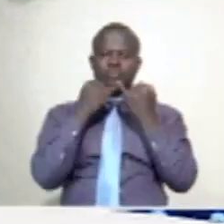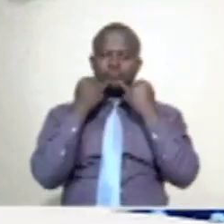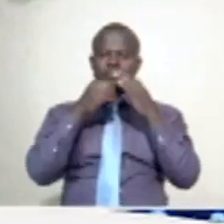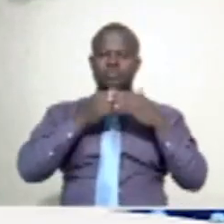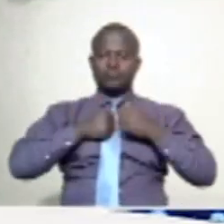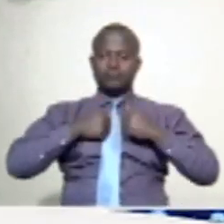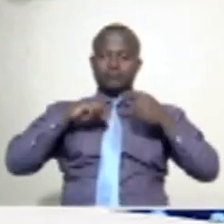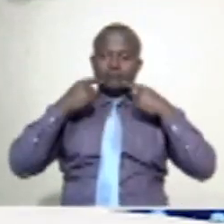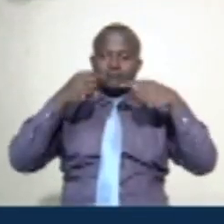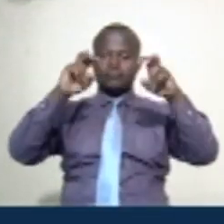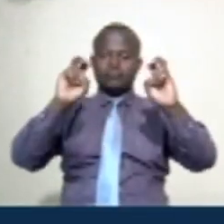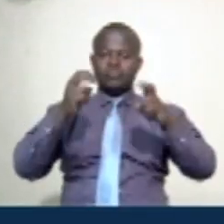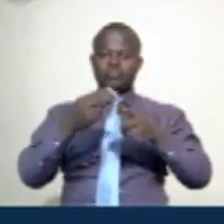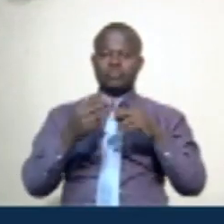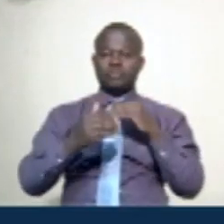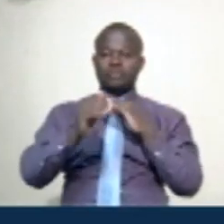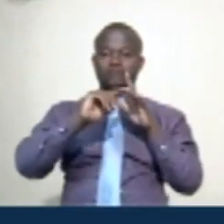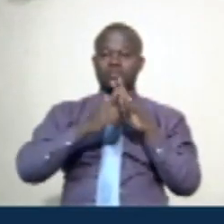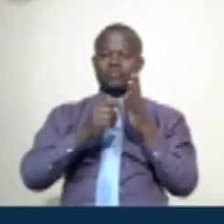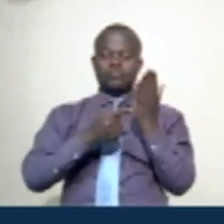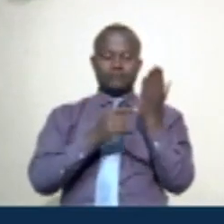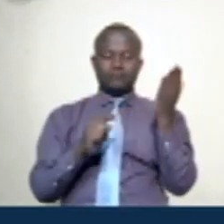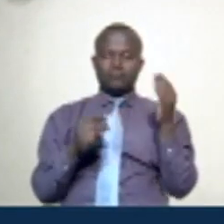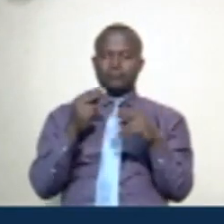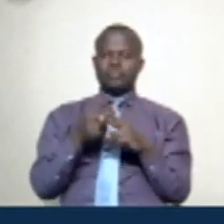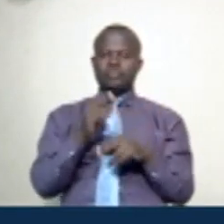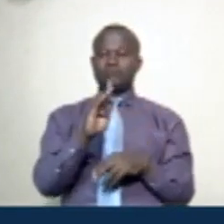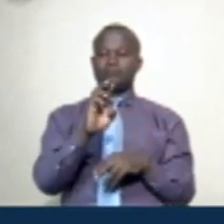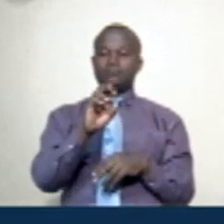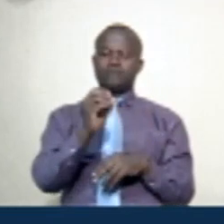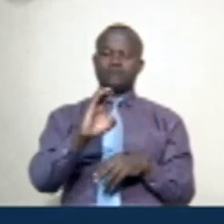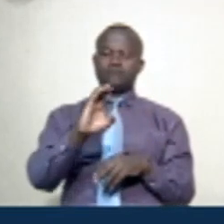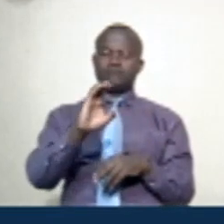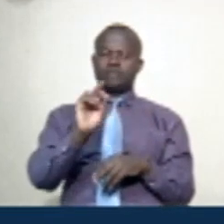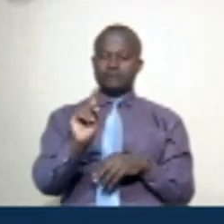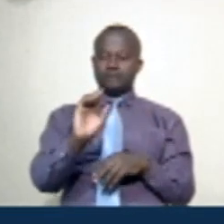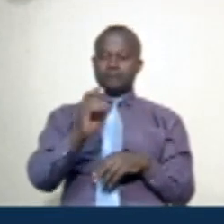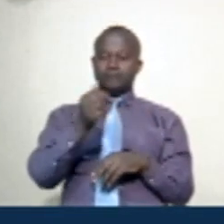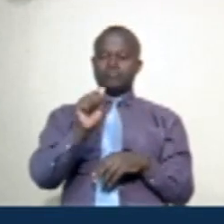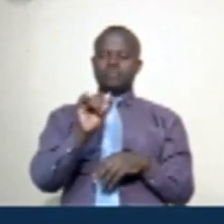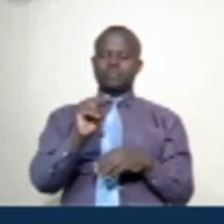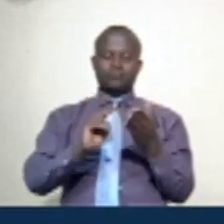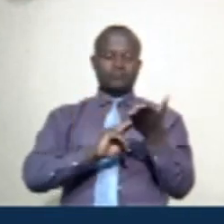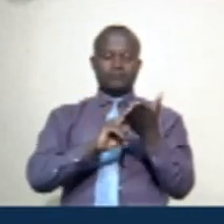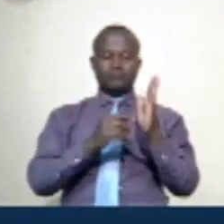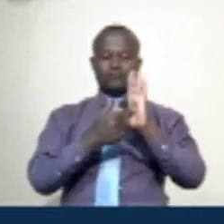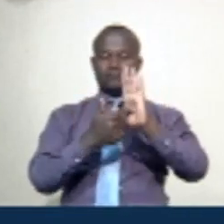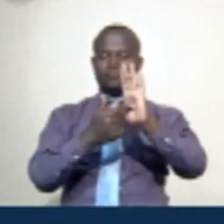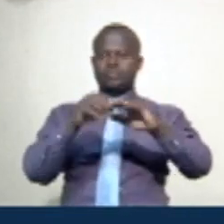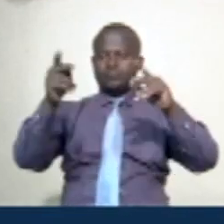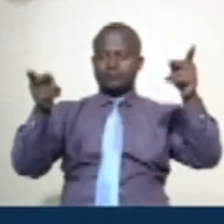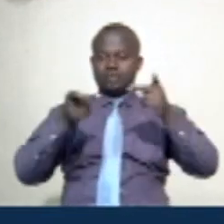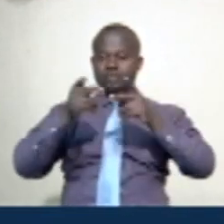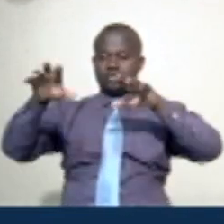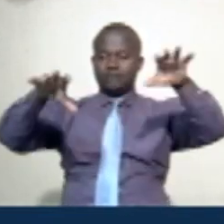Rwanda rwatangaje ko rugiye gutangiza ikoranabuhanga ryitwa blockchain rizajya ryifashishwa mu kugaragaza igice cy'igihugu